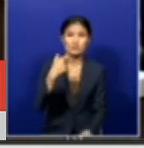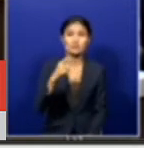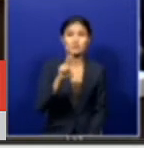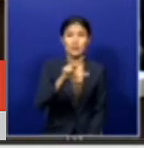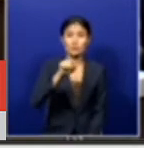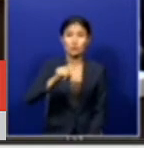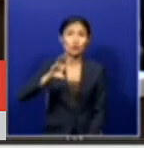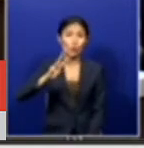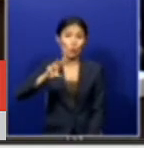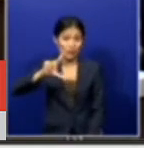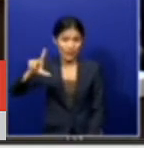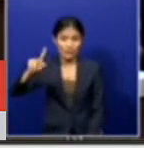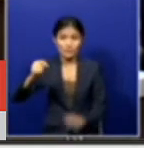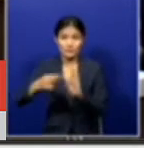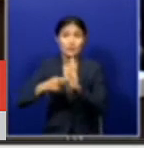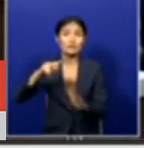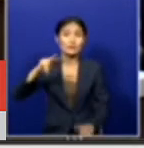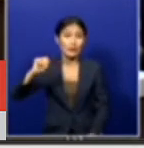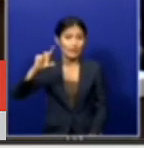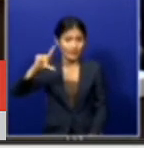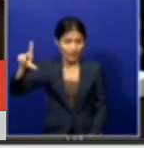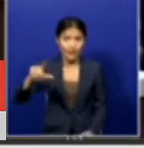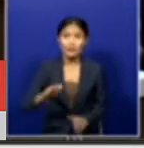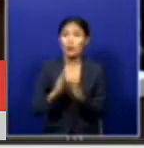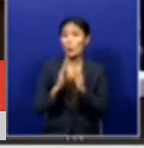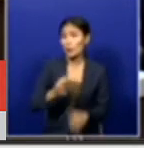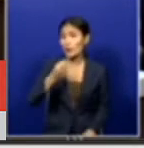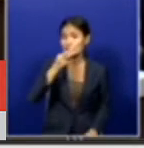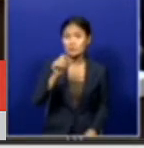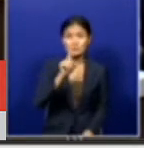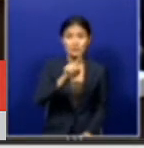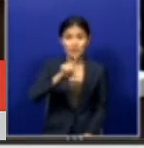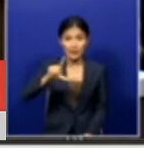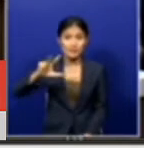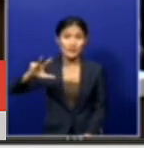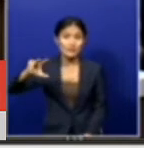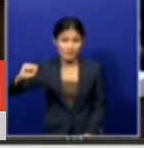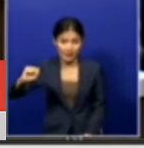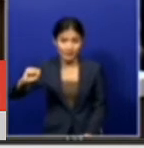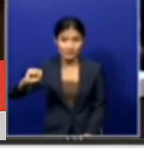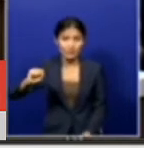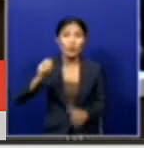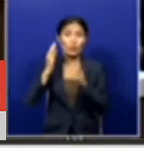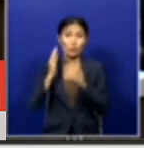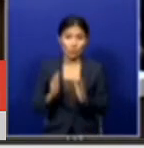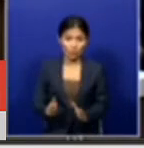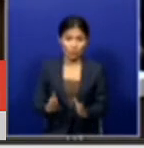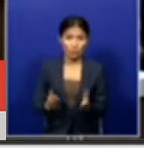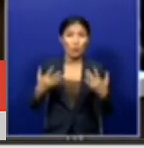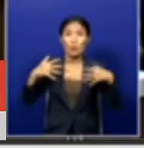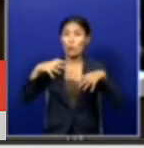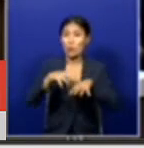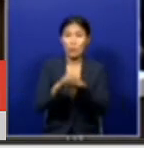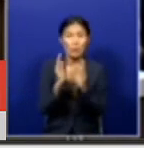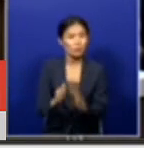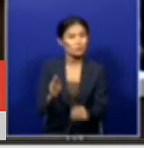ษตรกรเกือบ1ล้าน3แสนไร่ถ้าเอาครอบครัวคูณเข้าไปหลายล้าน